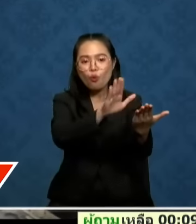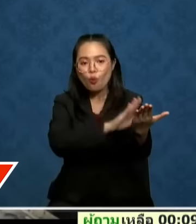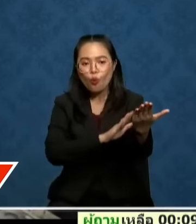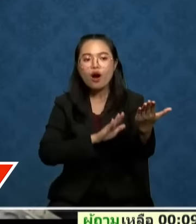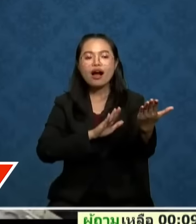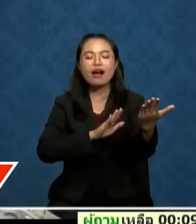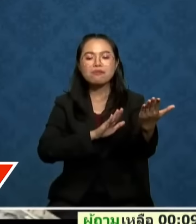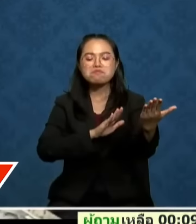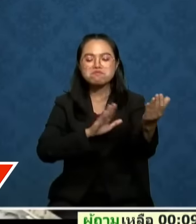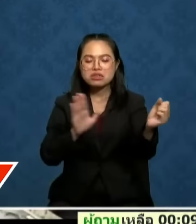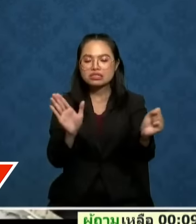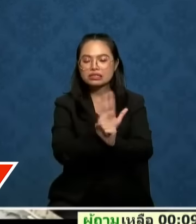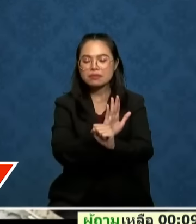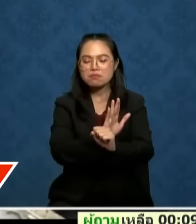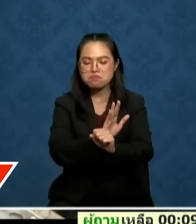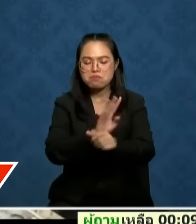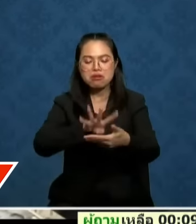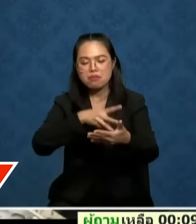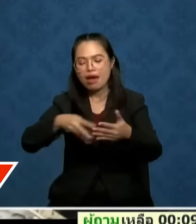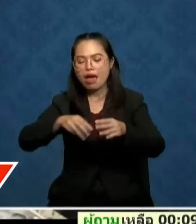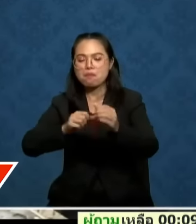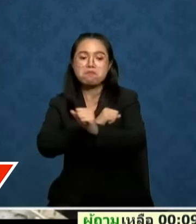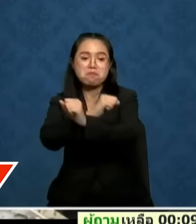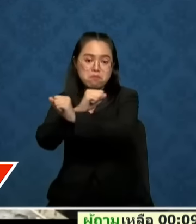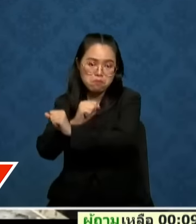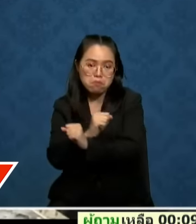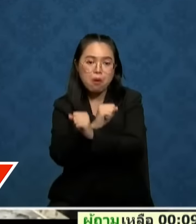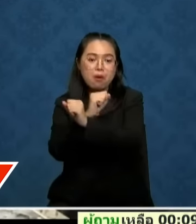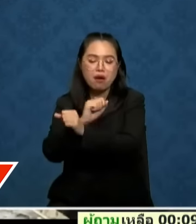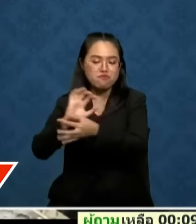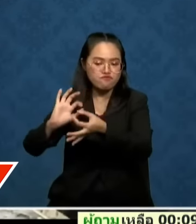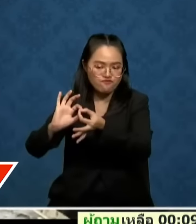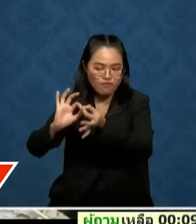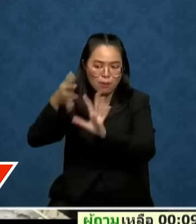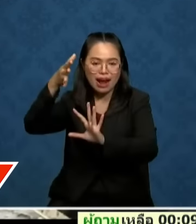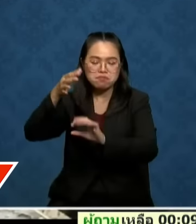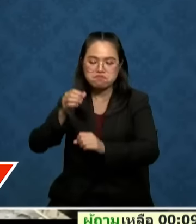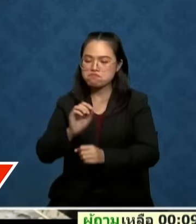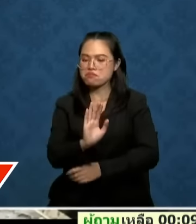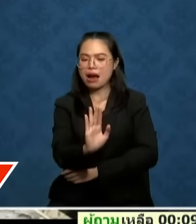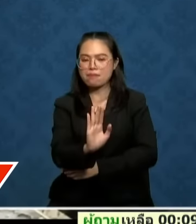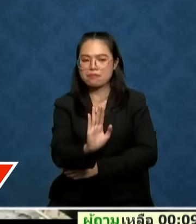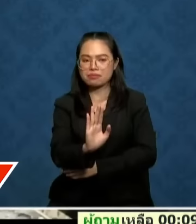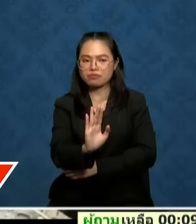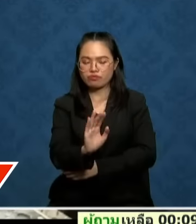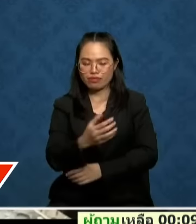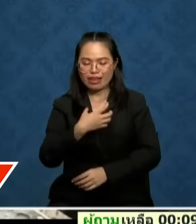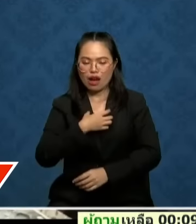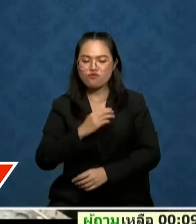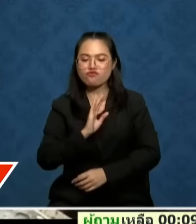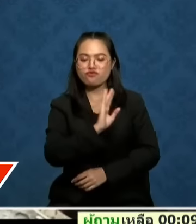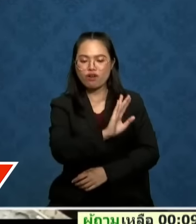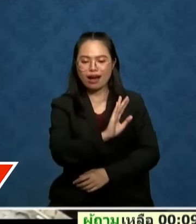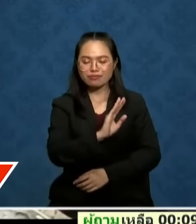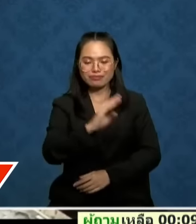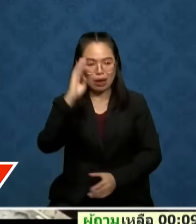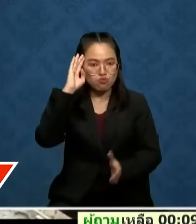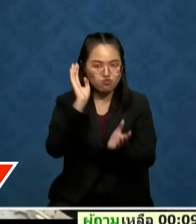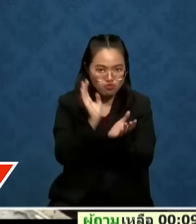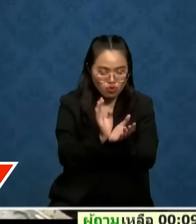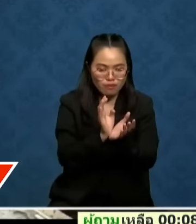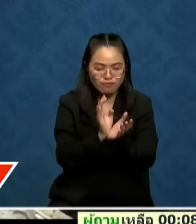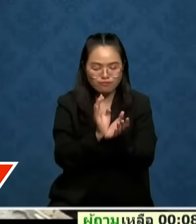างมาตรการป้องกันไม่ให้เกิดเหตุการณ์เหล่านี้เกิดขึ้นอีกขอให้กรมการปกครองสำนักงานตำรวจแห่งชาติเร่งดำเนิน